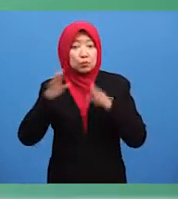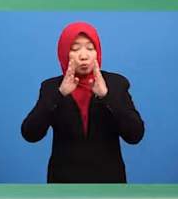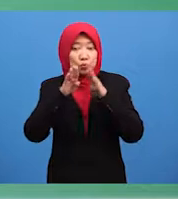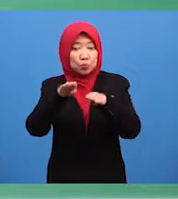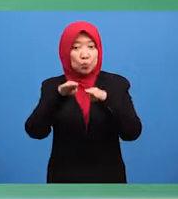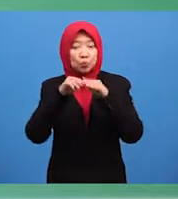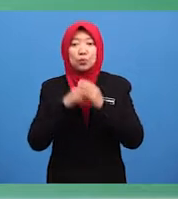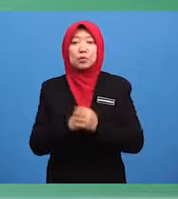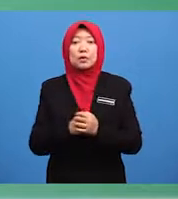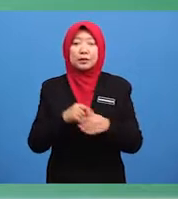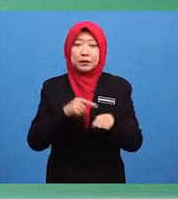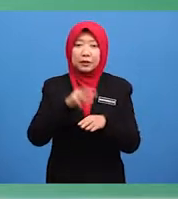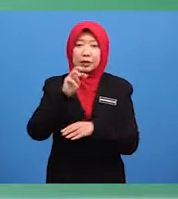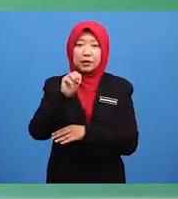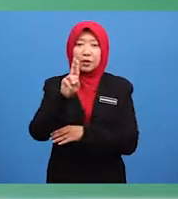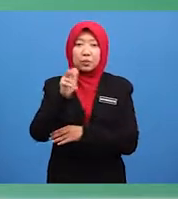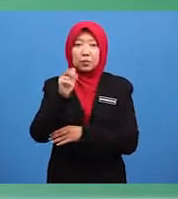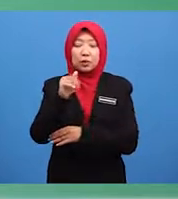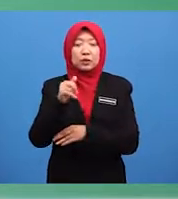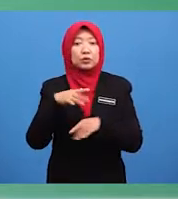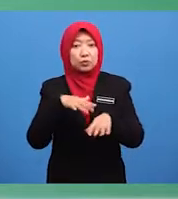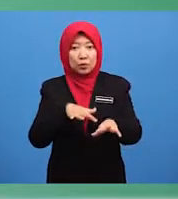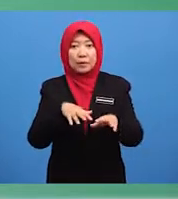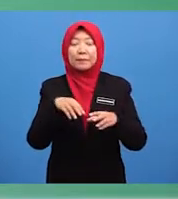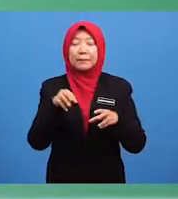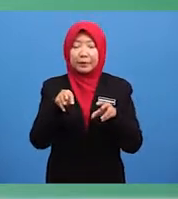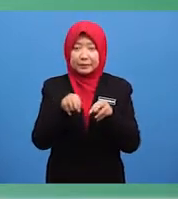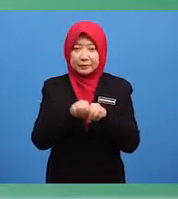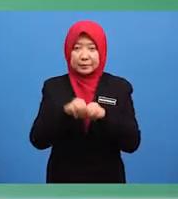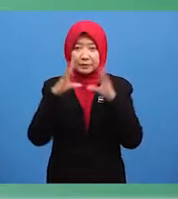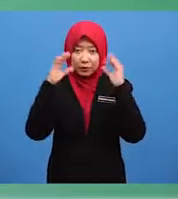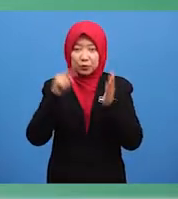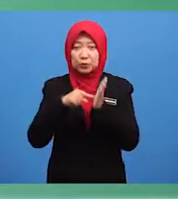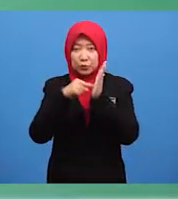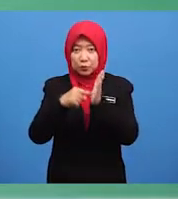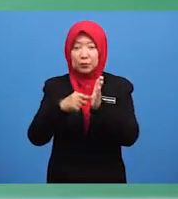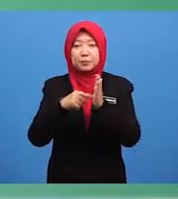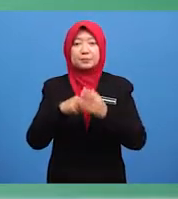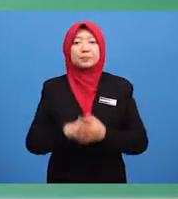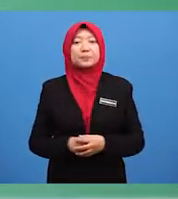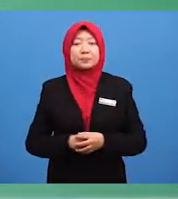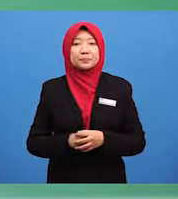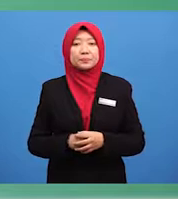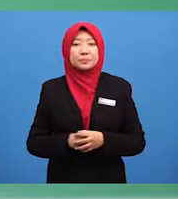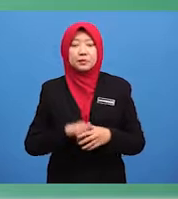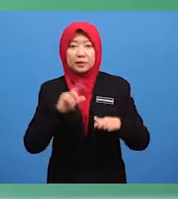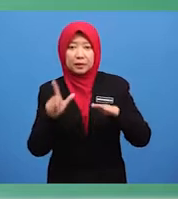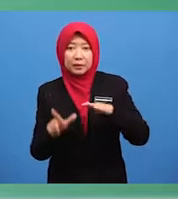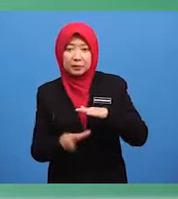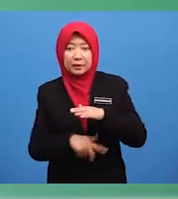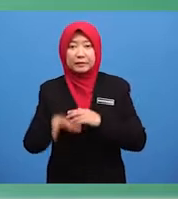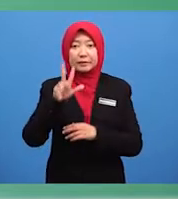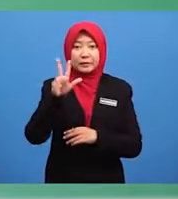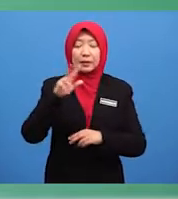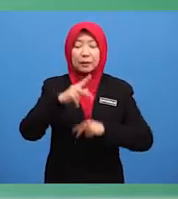kawasan muara sungai. Seperti dalam slide yang cikgu sediakan, iaitu melibatkan tiga